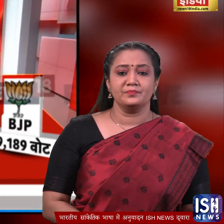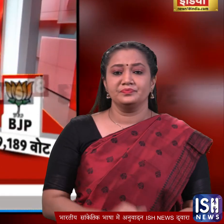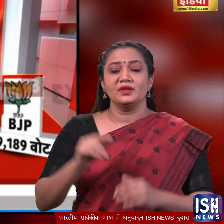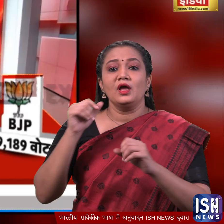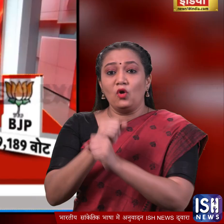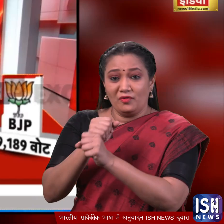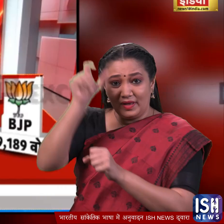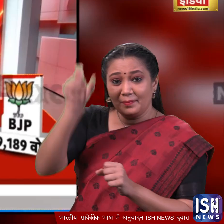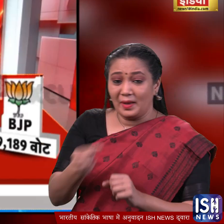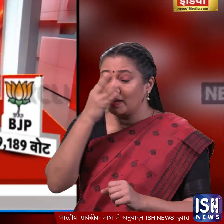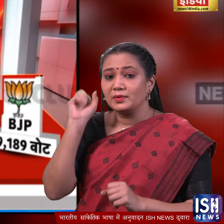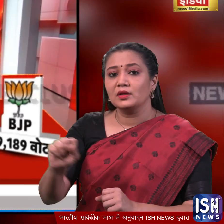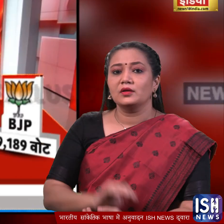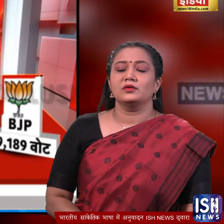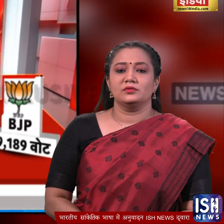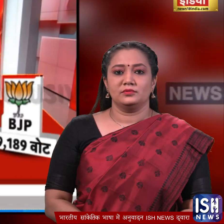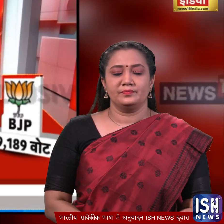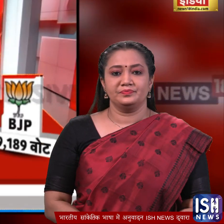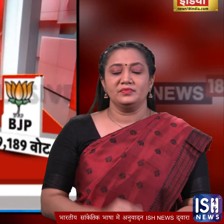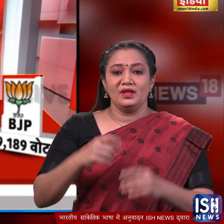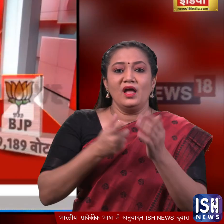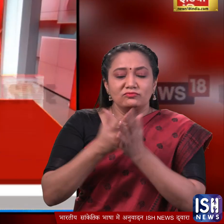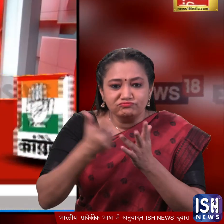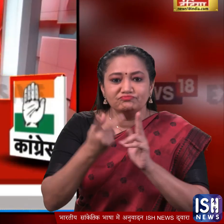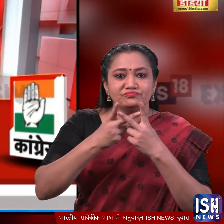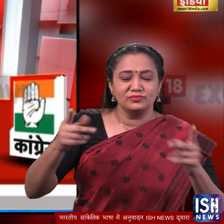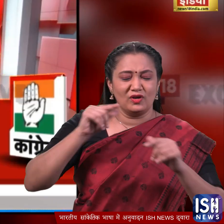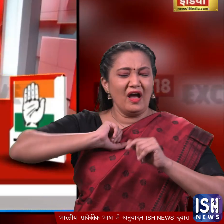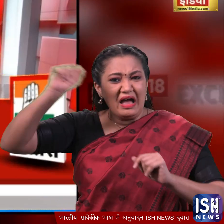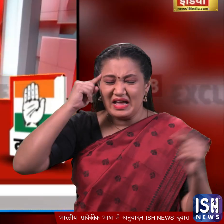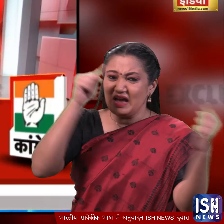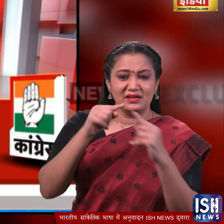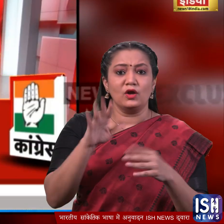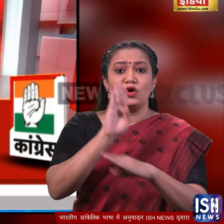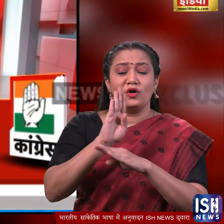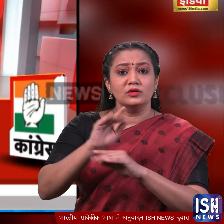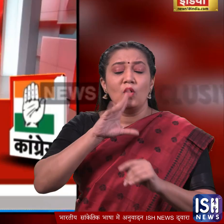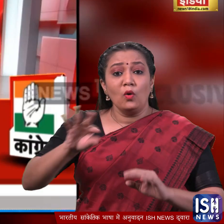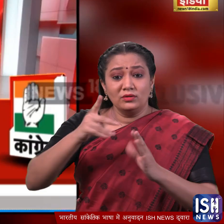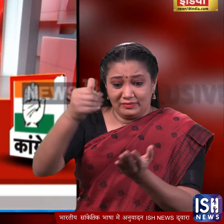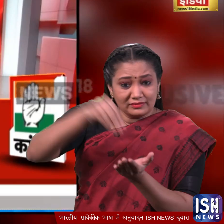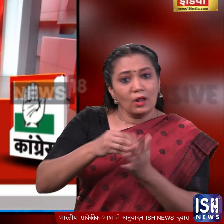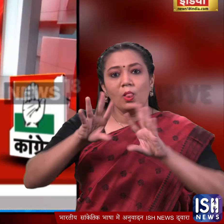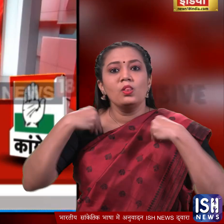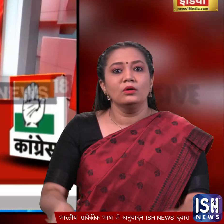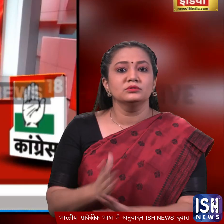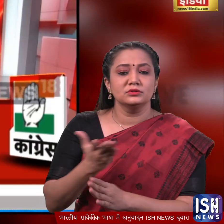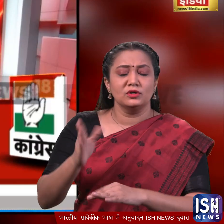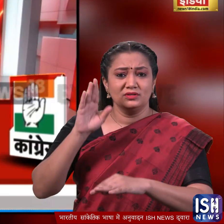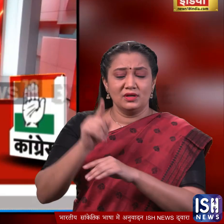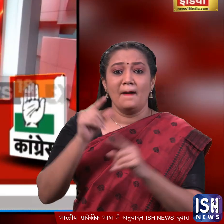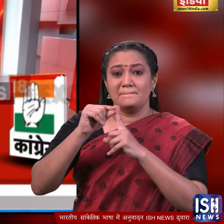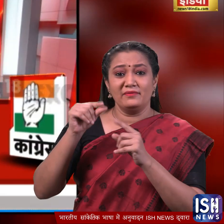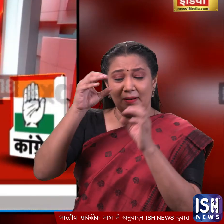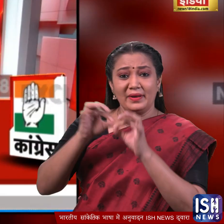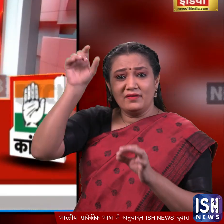गोविंद कांडा को 59,189 वोट मिले, जबकि कृषि कानूनों का तीखा विरोध करने वाली कांग्रेस की जमानत ही जब्त हो गई, क्योंकि कांग्रेस